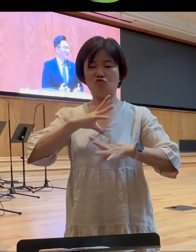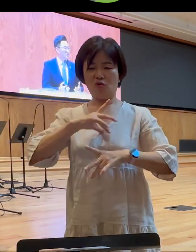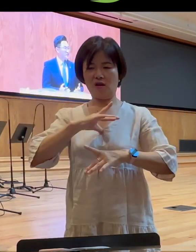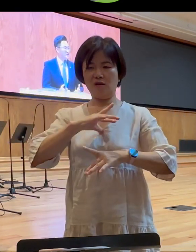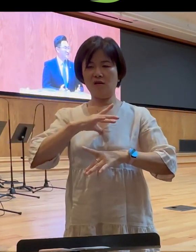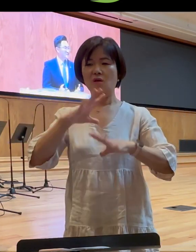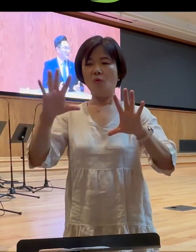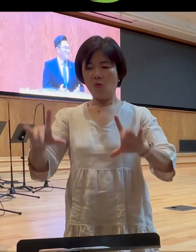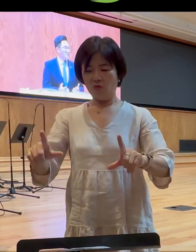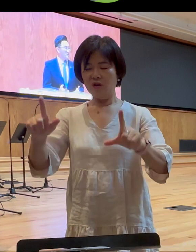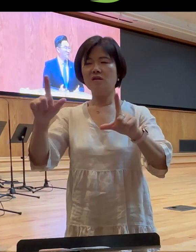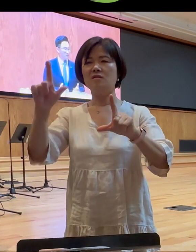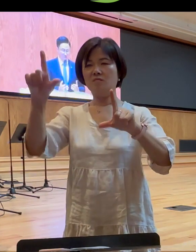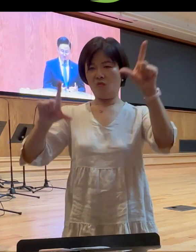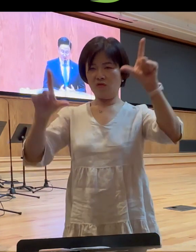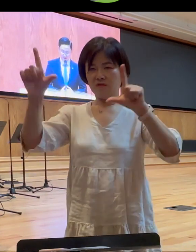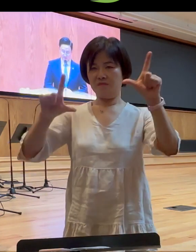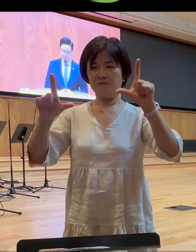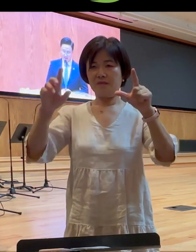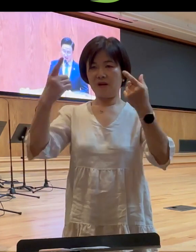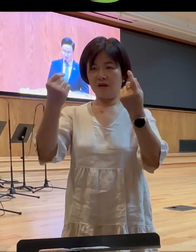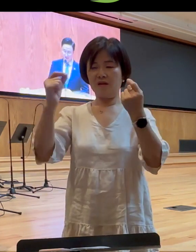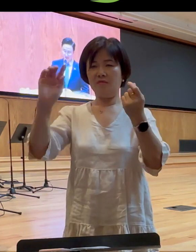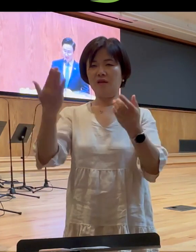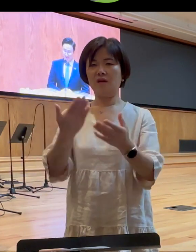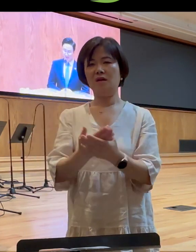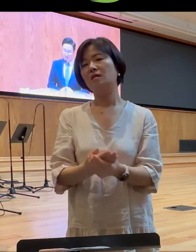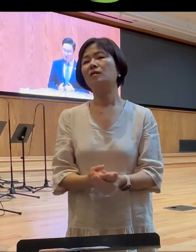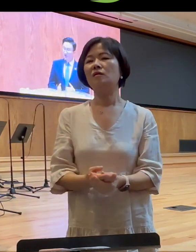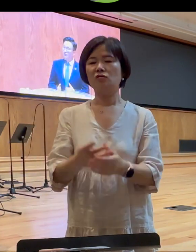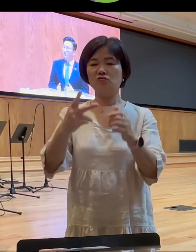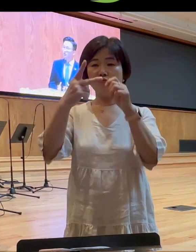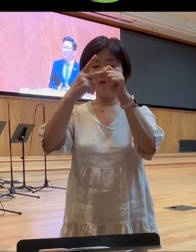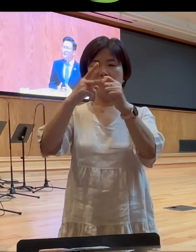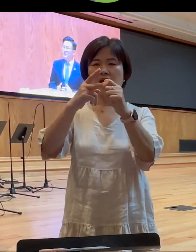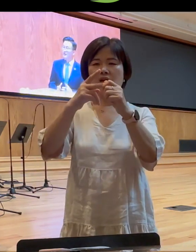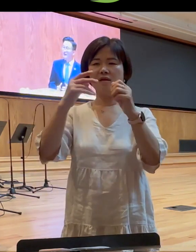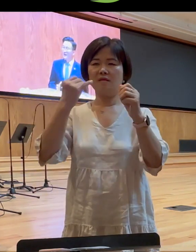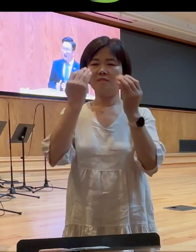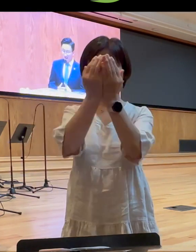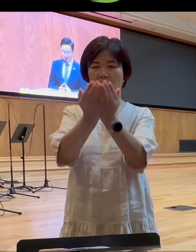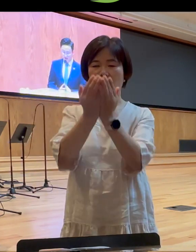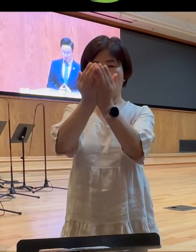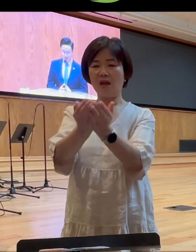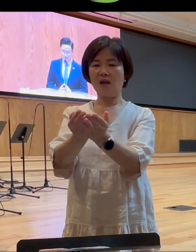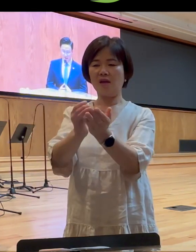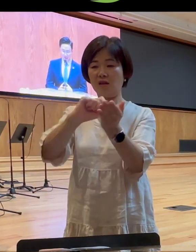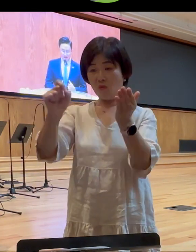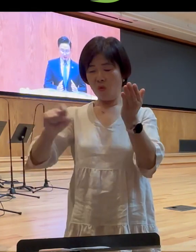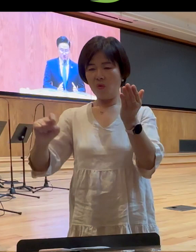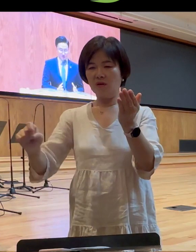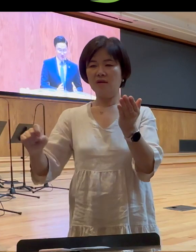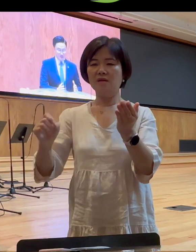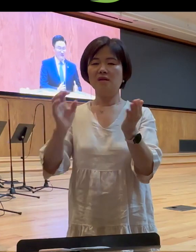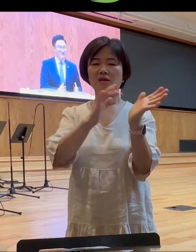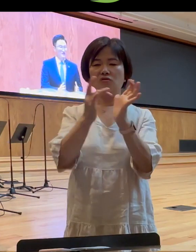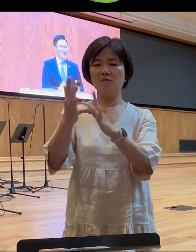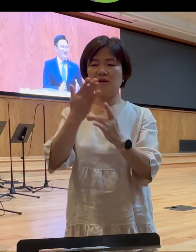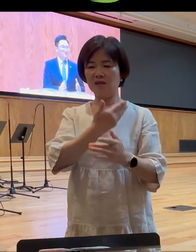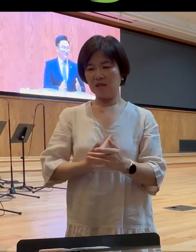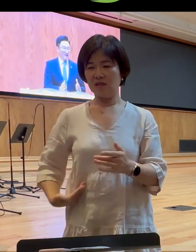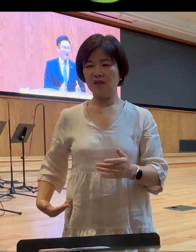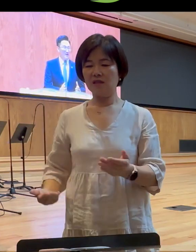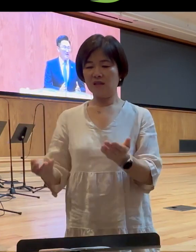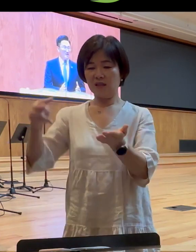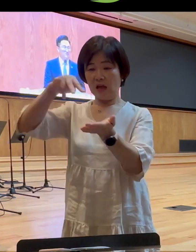우리가 오늘 살펴볼 본문 말씀입니다. 이어 기록된 2번째 항해에서는 예수님이 제자들이